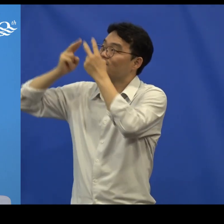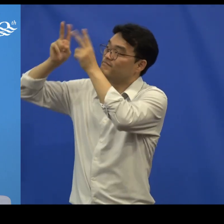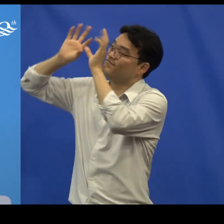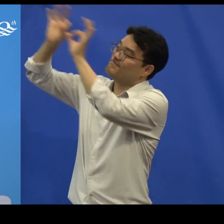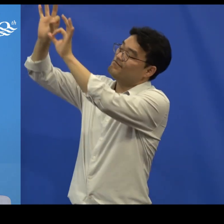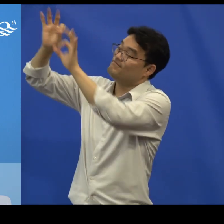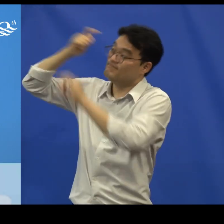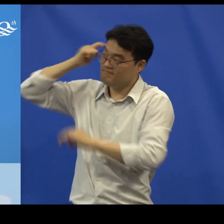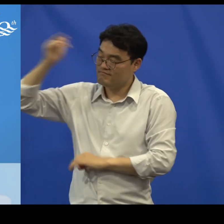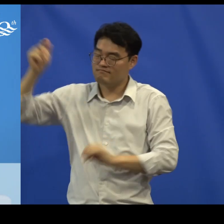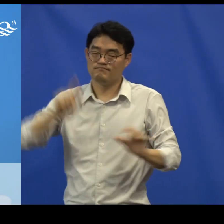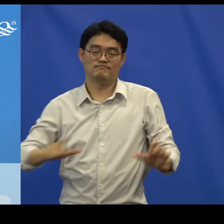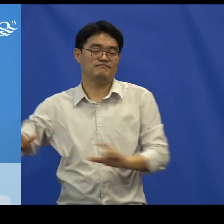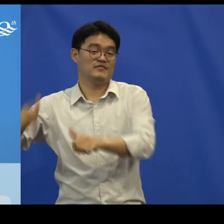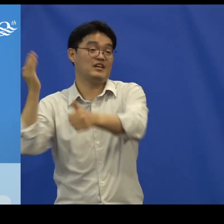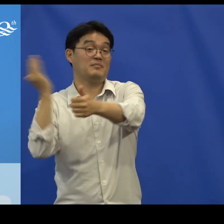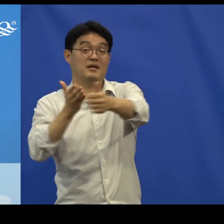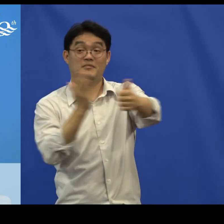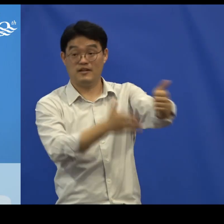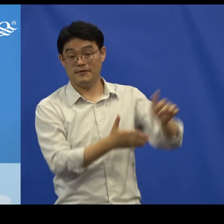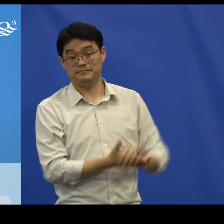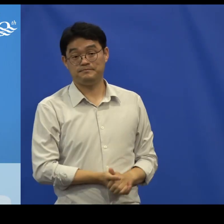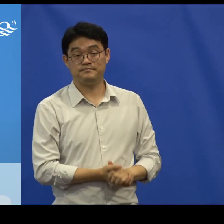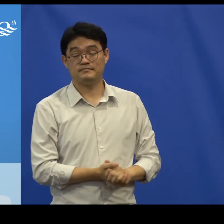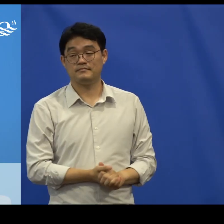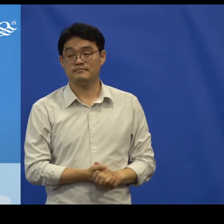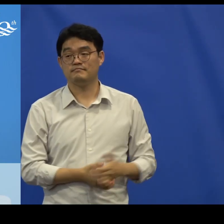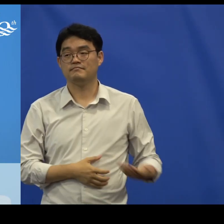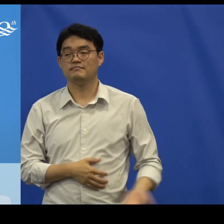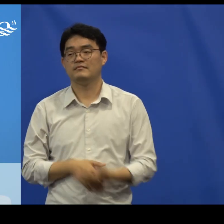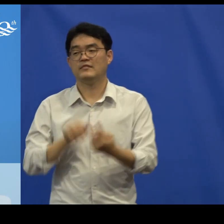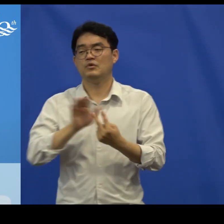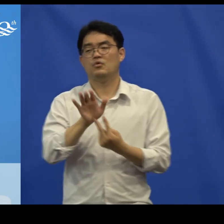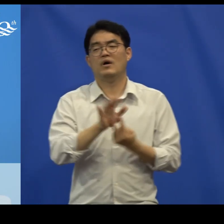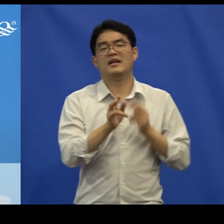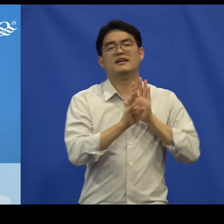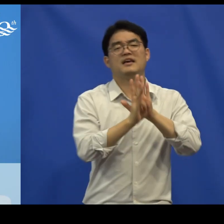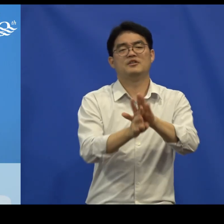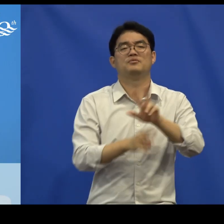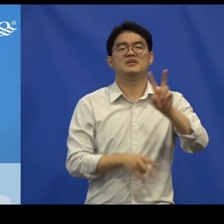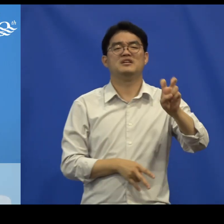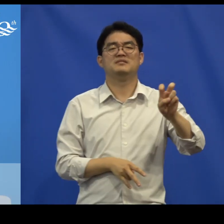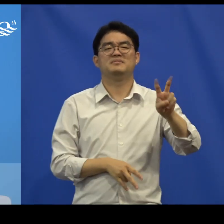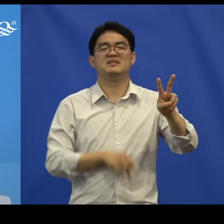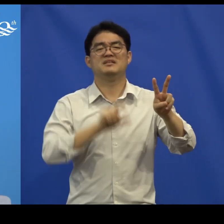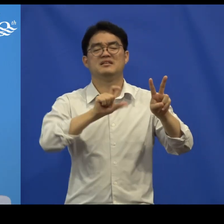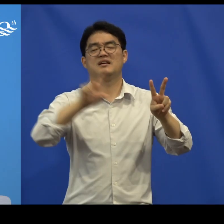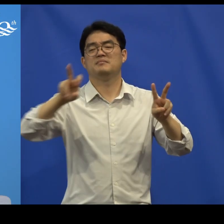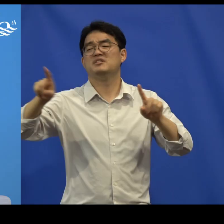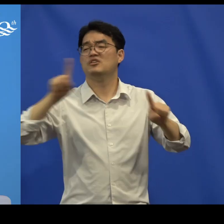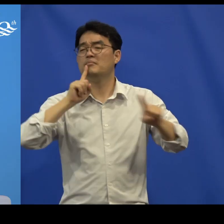자에게 있을지어다. 주 예수의 은혜가 모든 자에게 있을지어다. 축도죠. 축도.